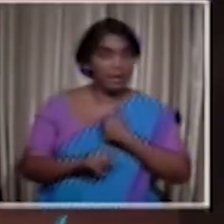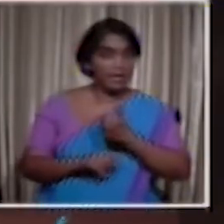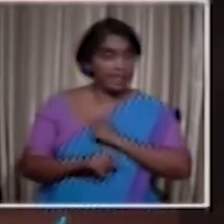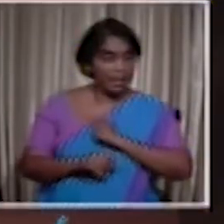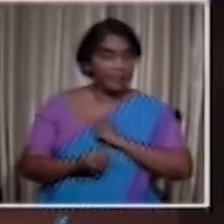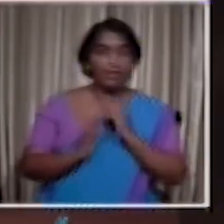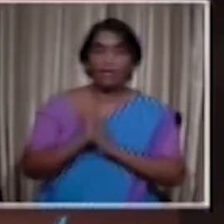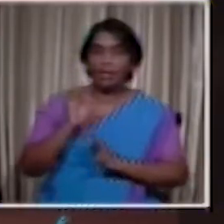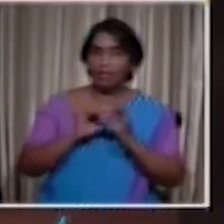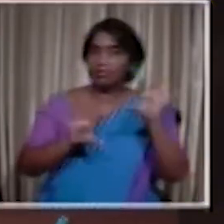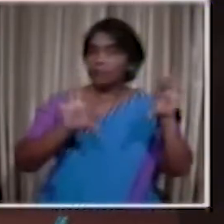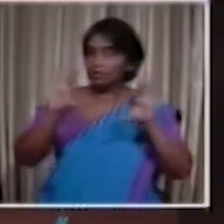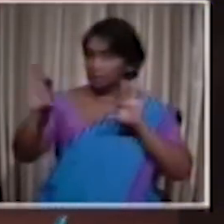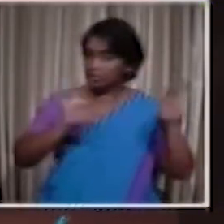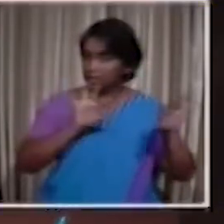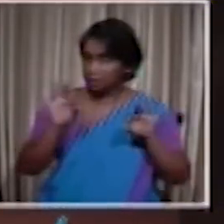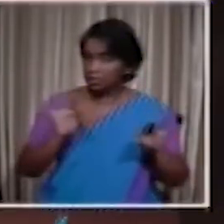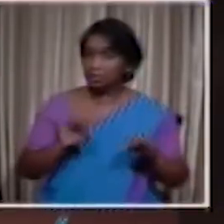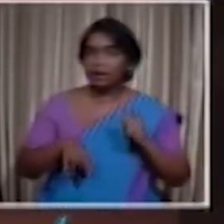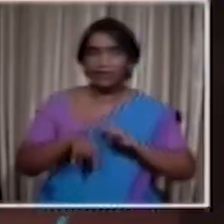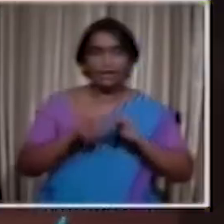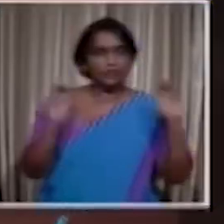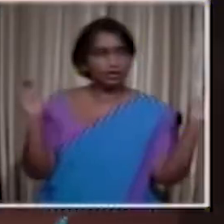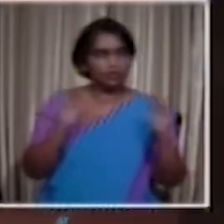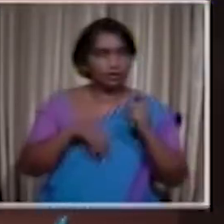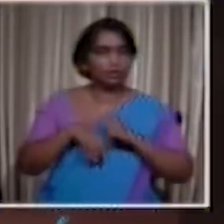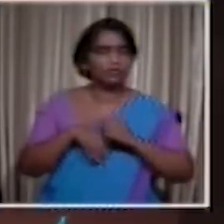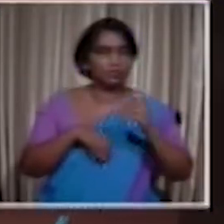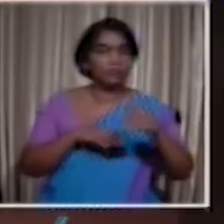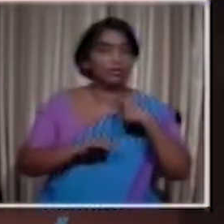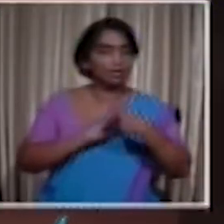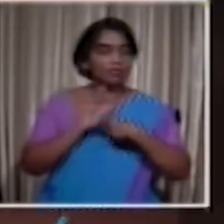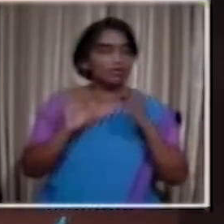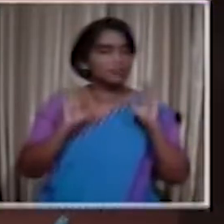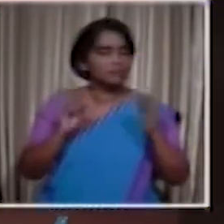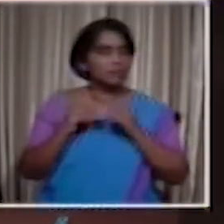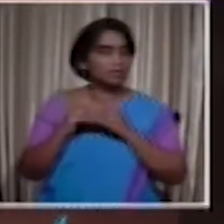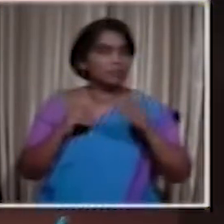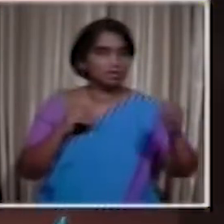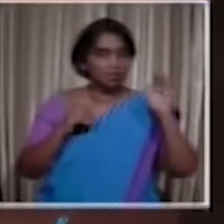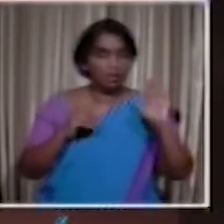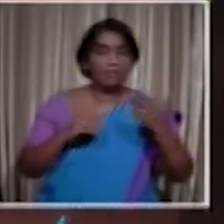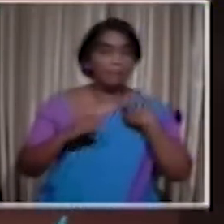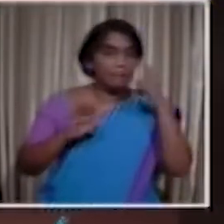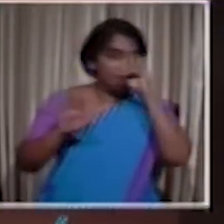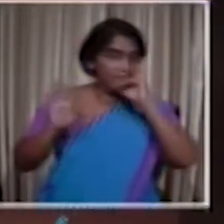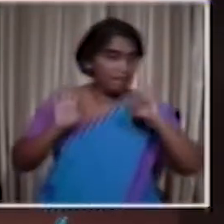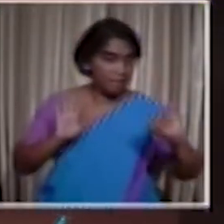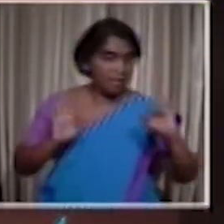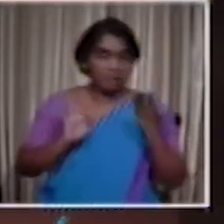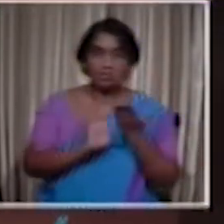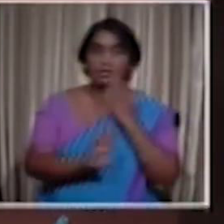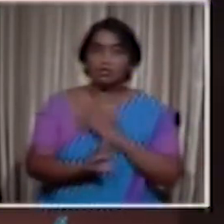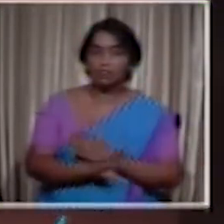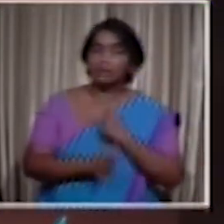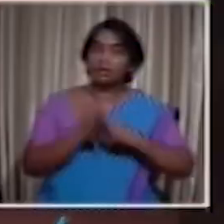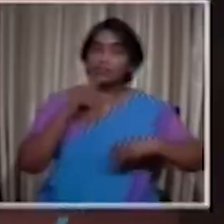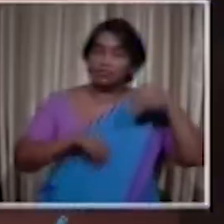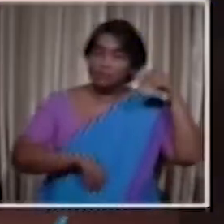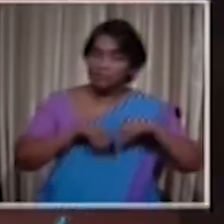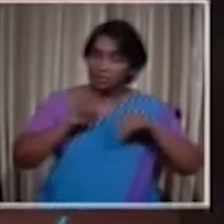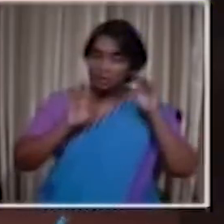මණ්ඩලය තෝරාපත් කරගෙන කෙටි කාලයක් ඇතුළත රට සාමාන්‍ය තත්ත්වයට ගෙනල්ලා මාසයක් යන මත්තෙන් මහමැතිවරණයට